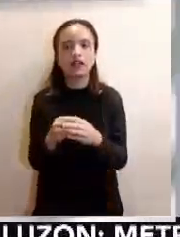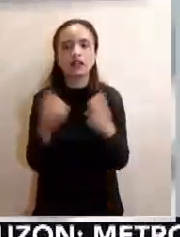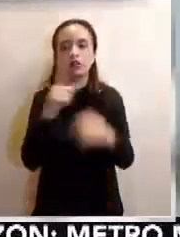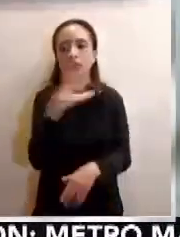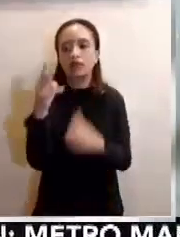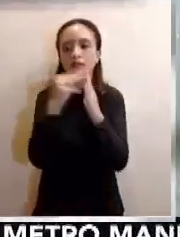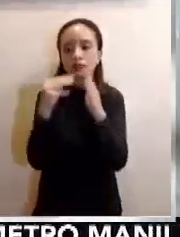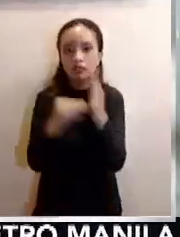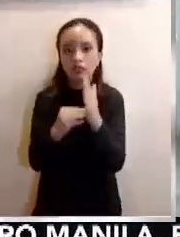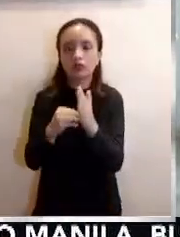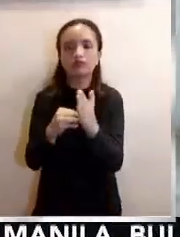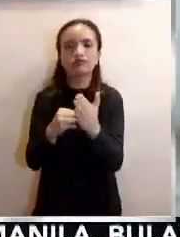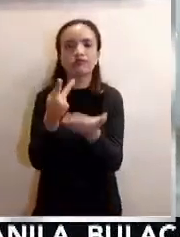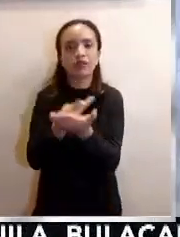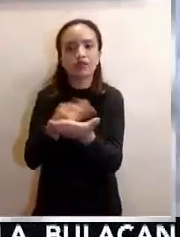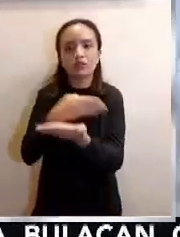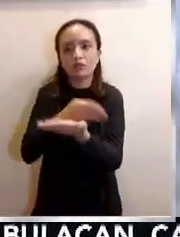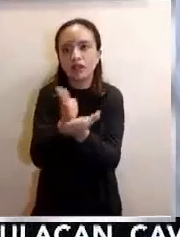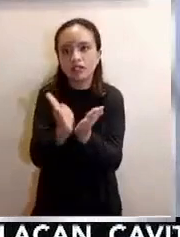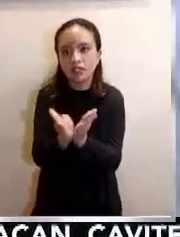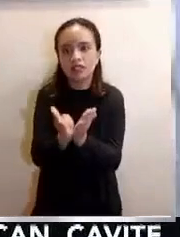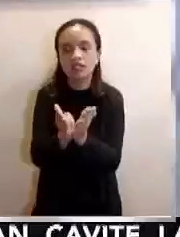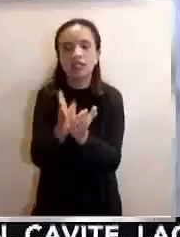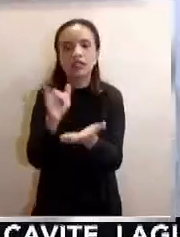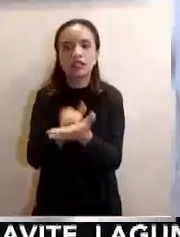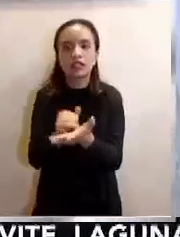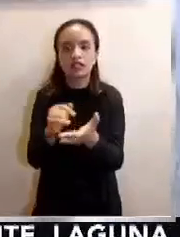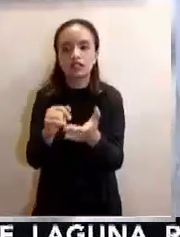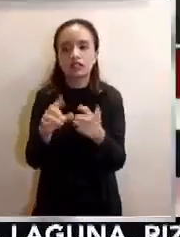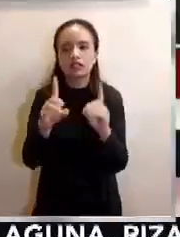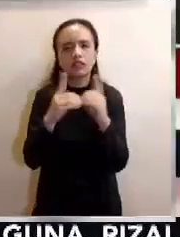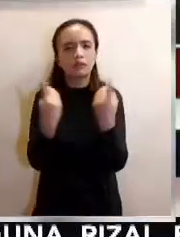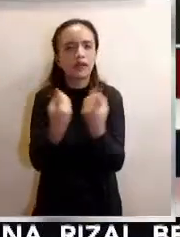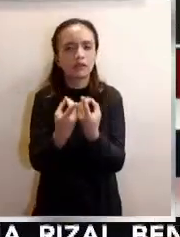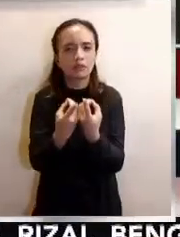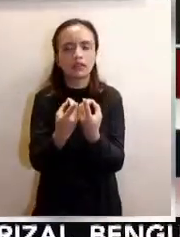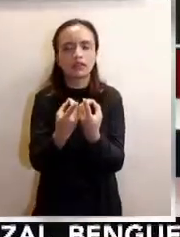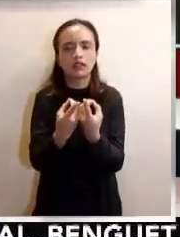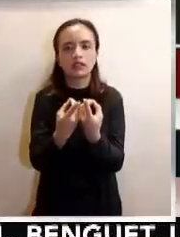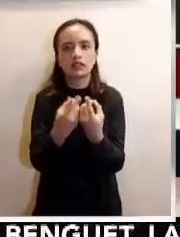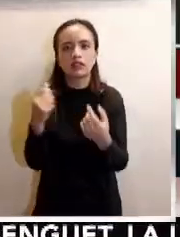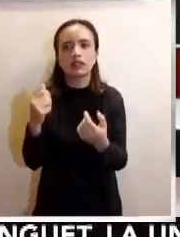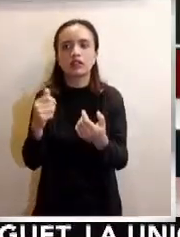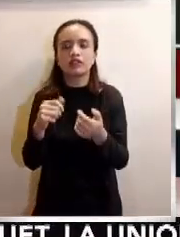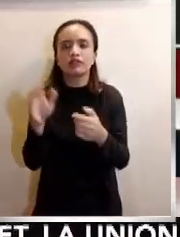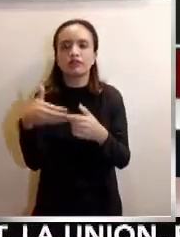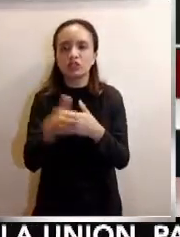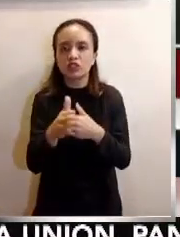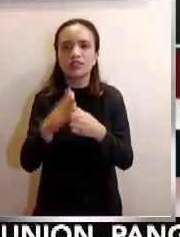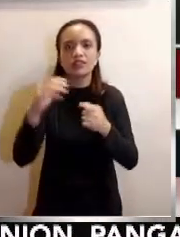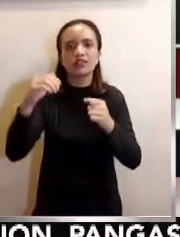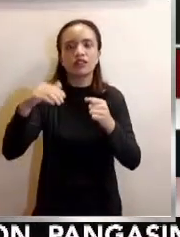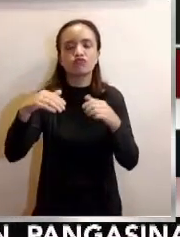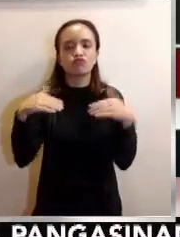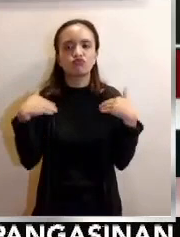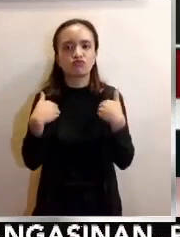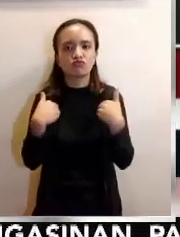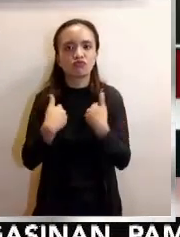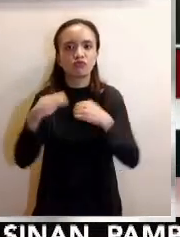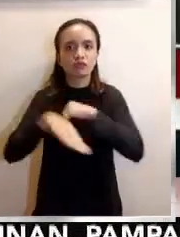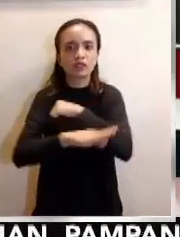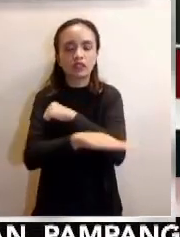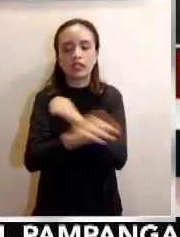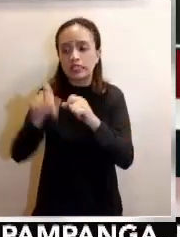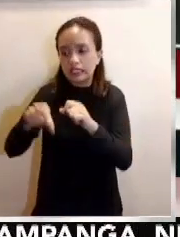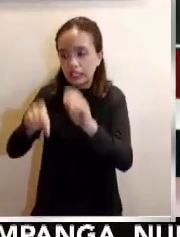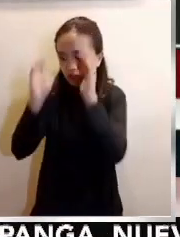pondo ang inilaan ng Bureau of Fisheries and Aquatic Resources o BFAR para rito. Kailangan magbigay ng sapat atensyon para po sa industriyang